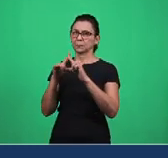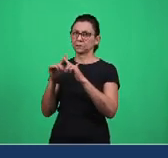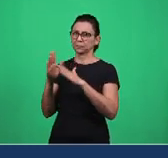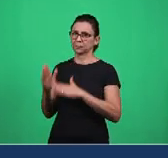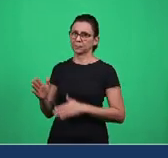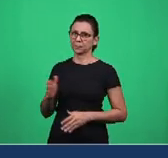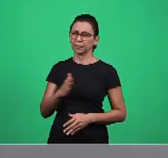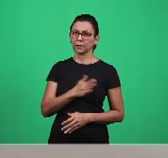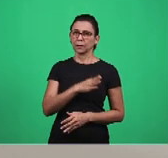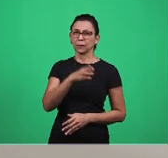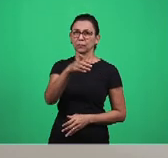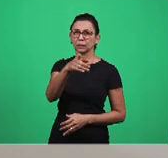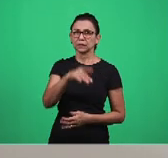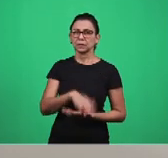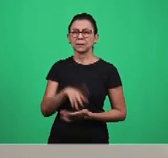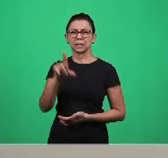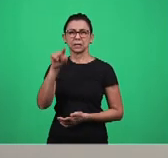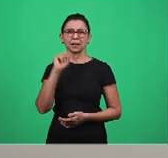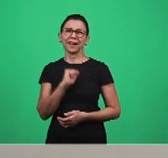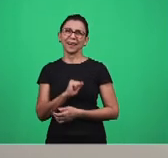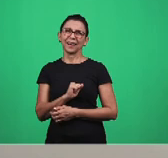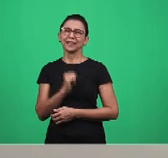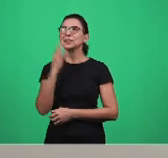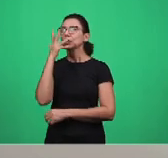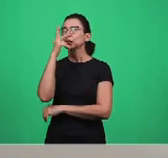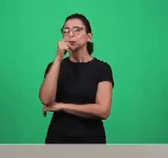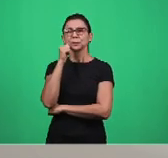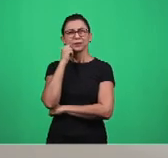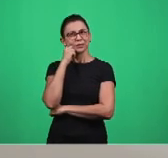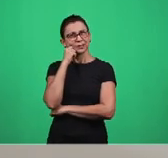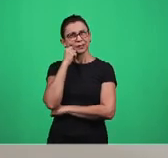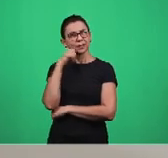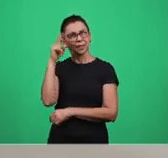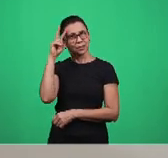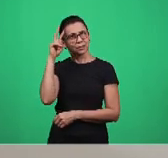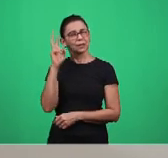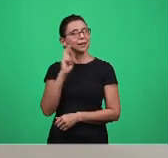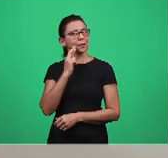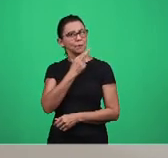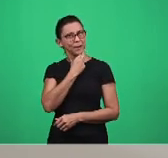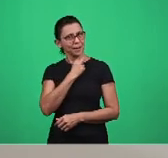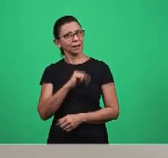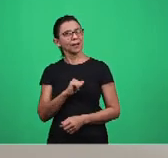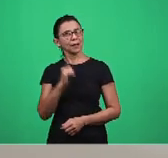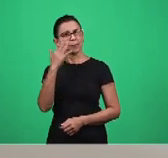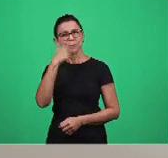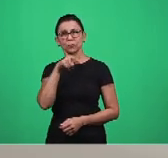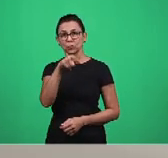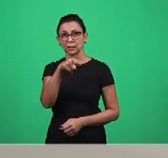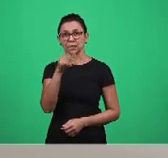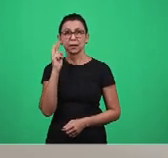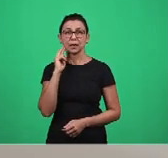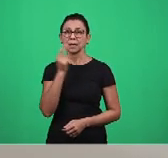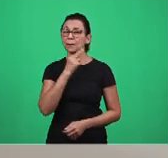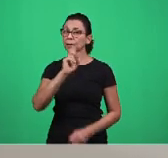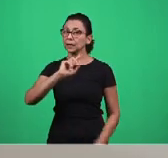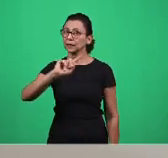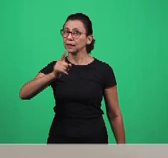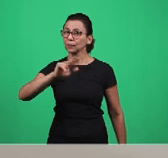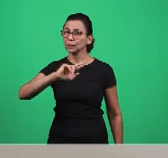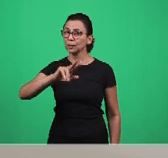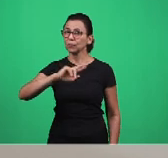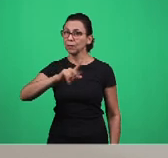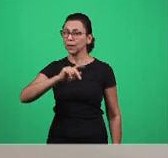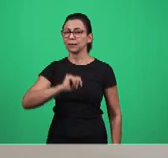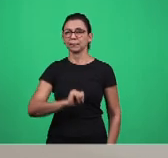de Rebecca, parce que tu n'es pas Rebecca. Tu dois être Rebecca. Et Rebecca, elle avait cette caractéristique